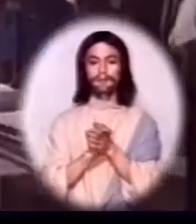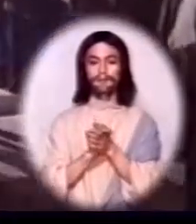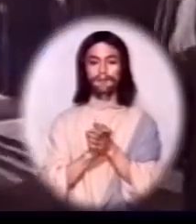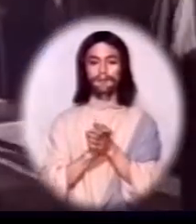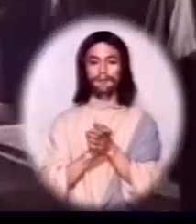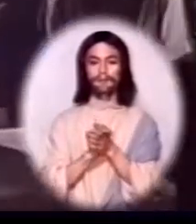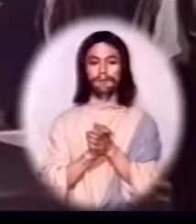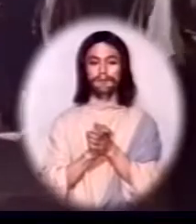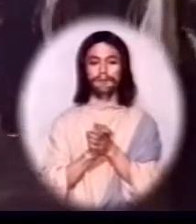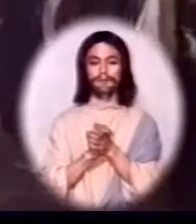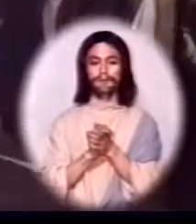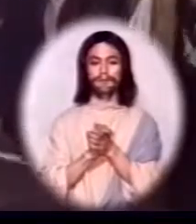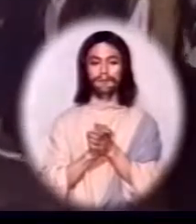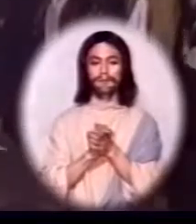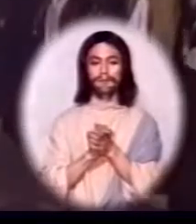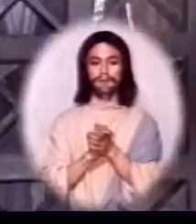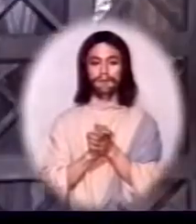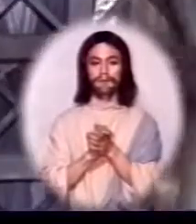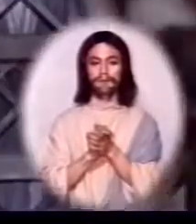빌라도가 알아서 할 거야.